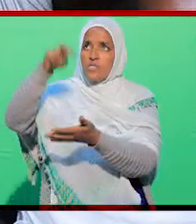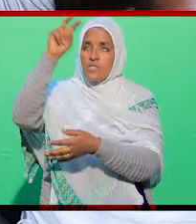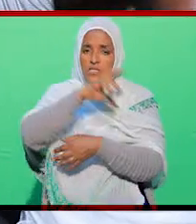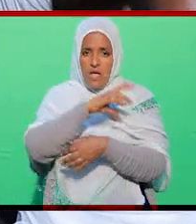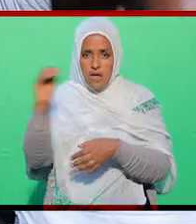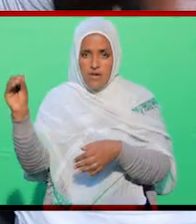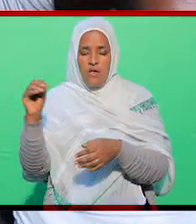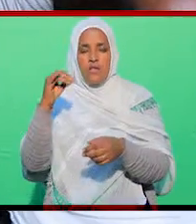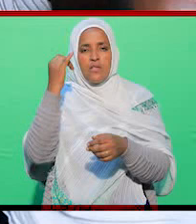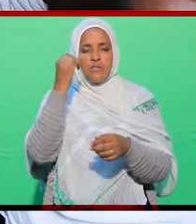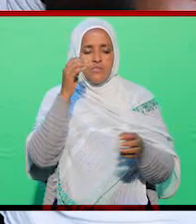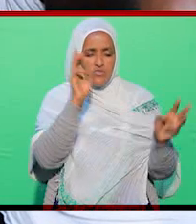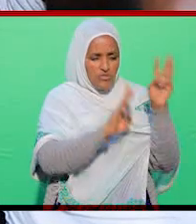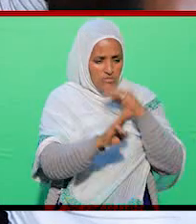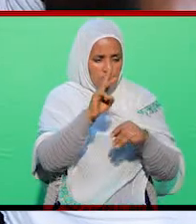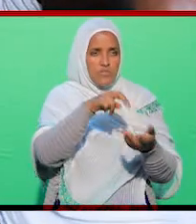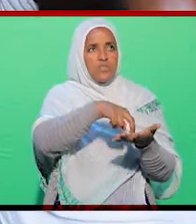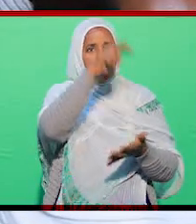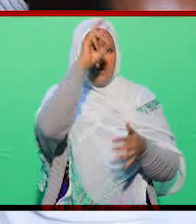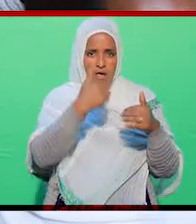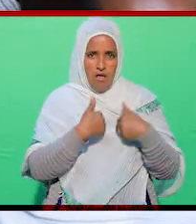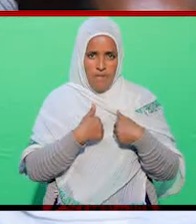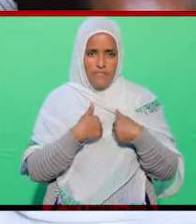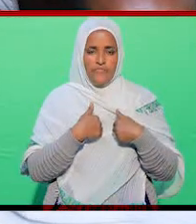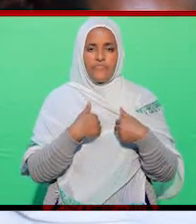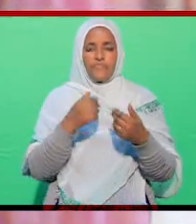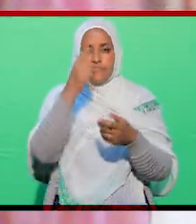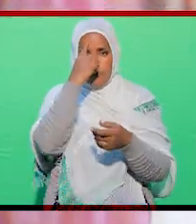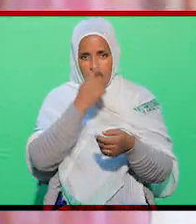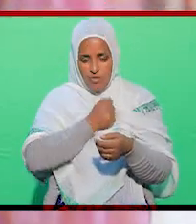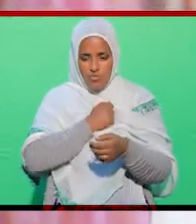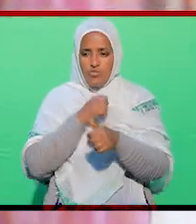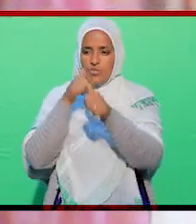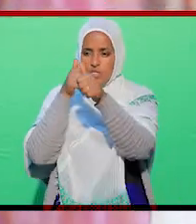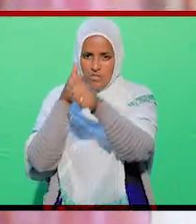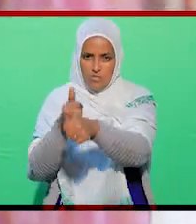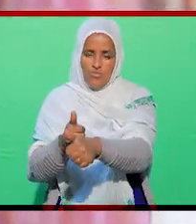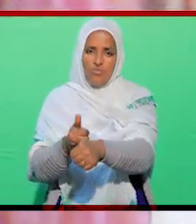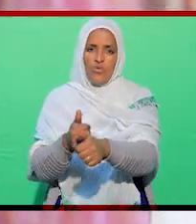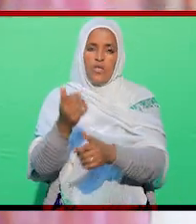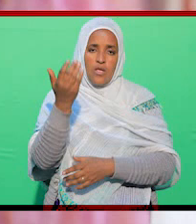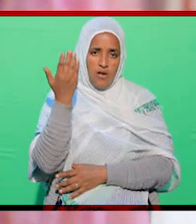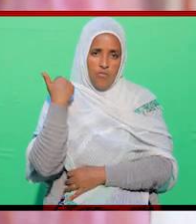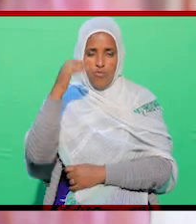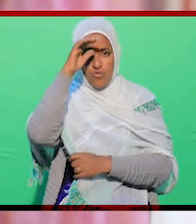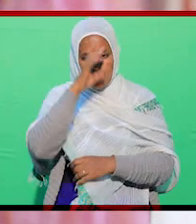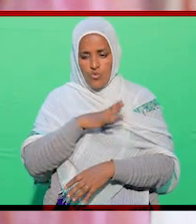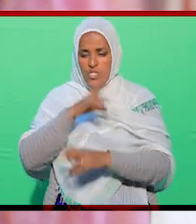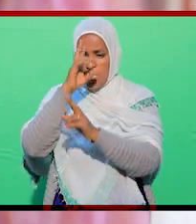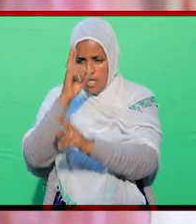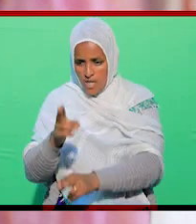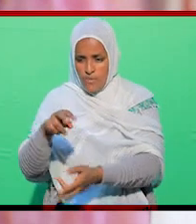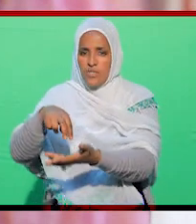አለ። የክብር ትንሣኤና የሐሳር ትንሣኤ አለ። ሲያምኑ